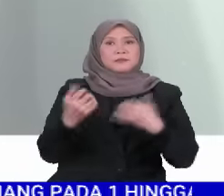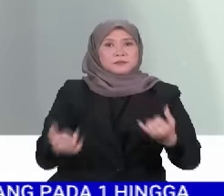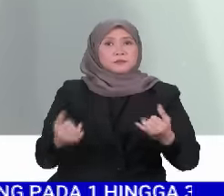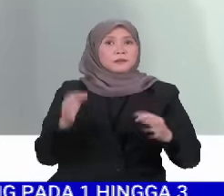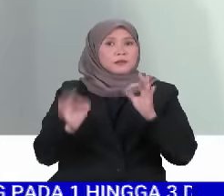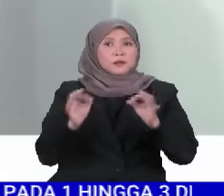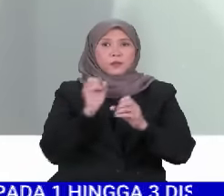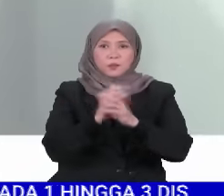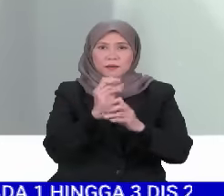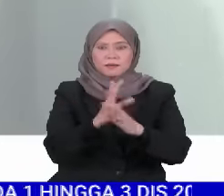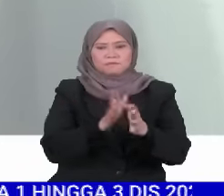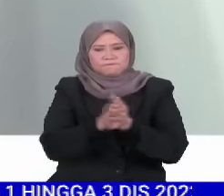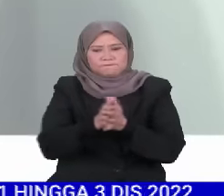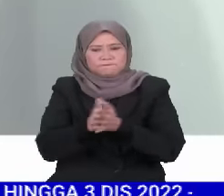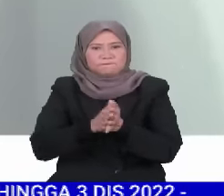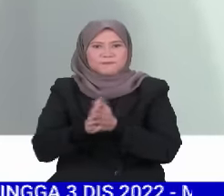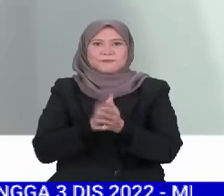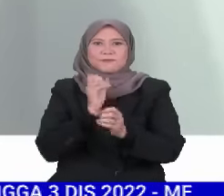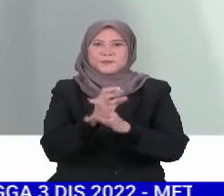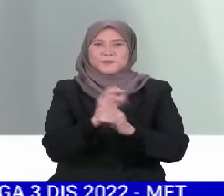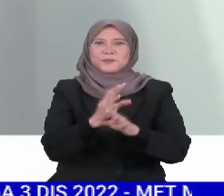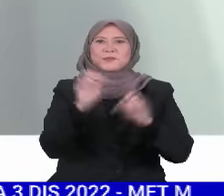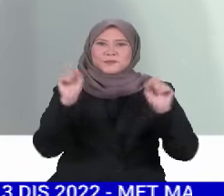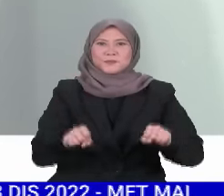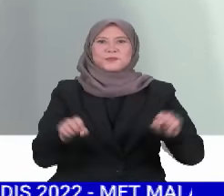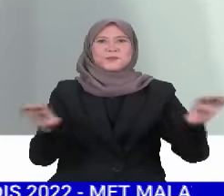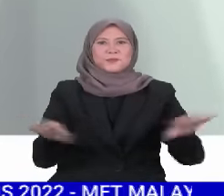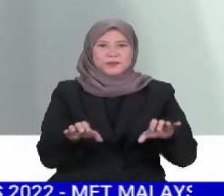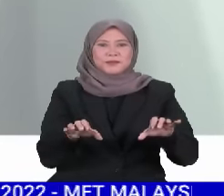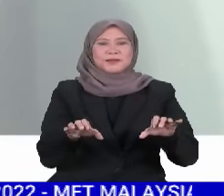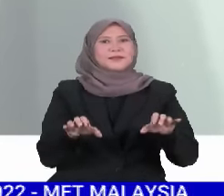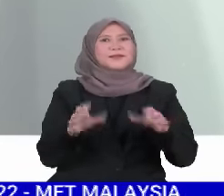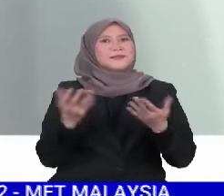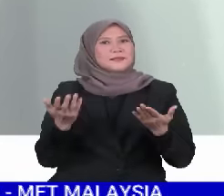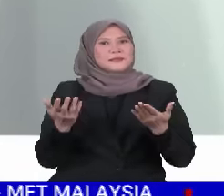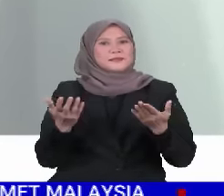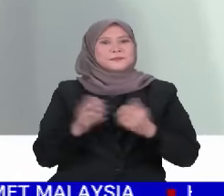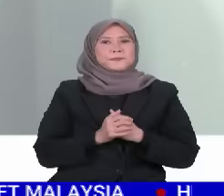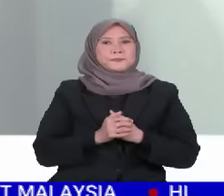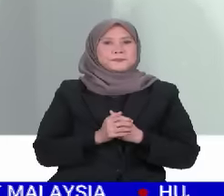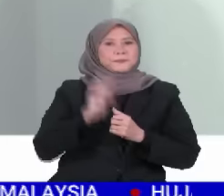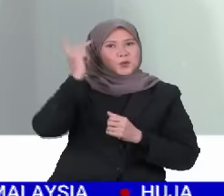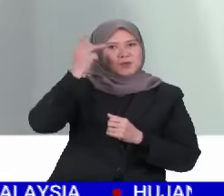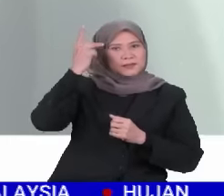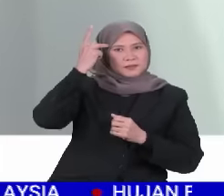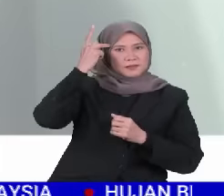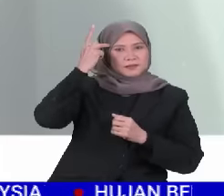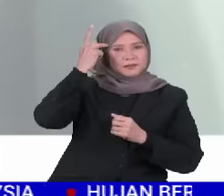berusaha dan bersungguh-sungguh untuk melakukan perkara demikian ataupun sebelumnya